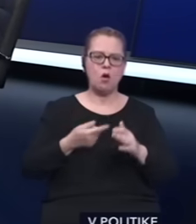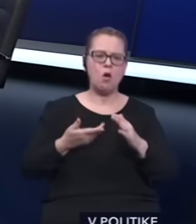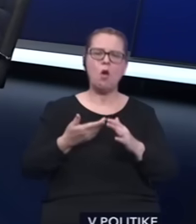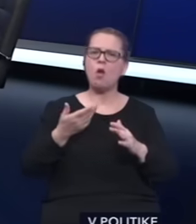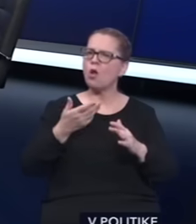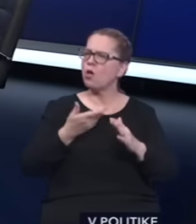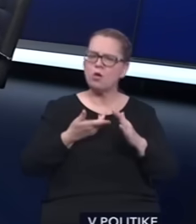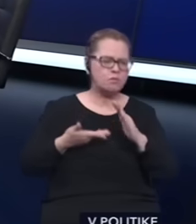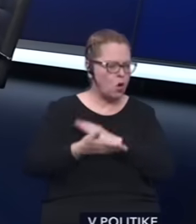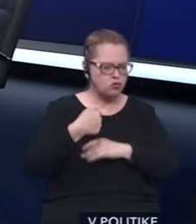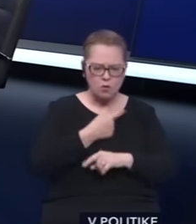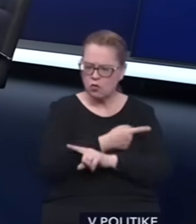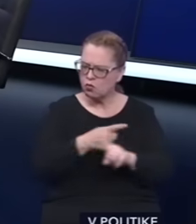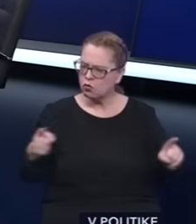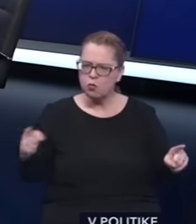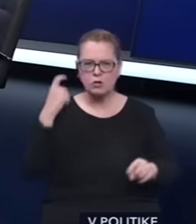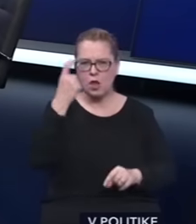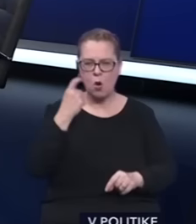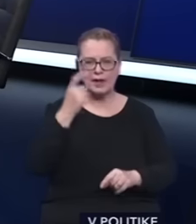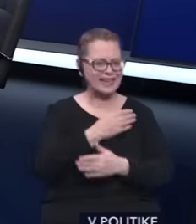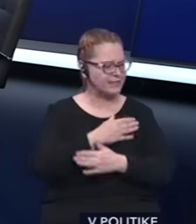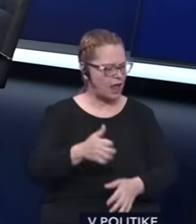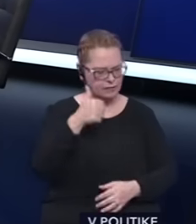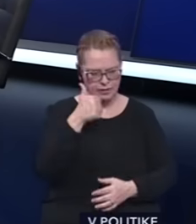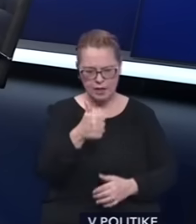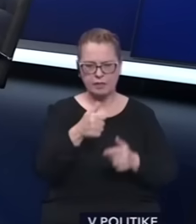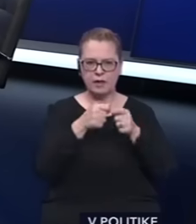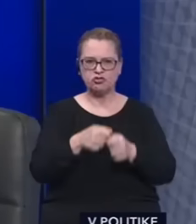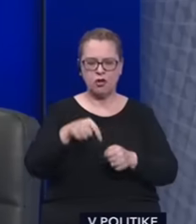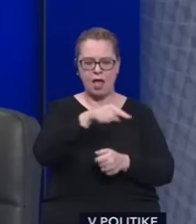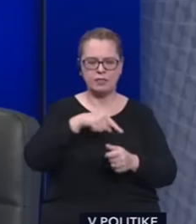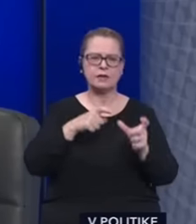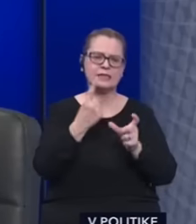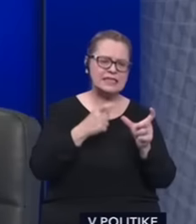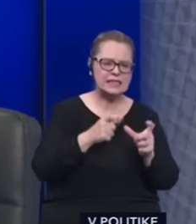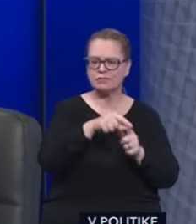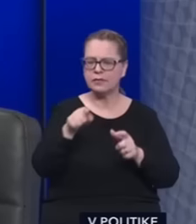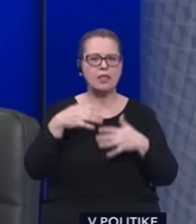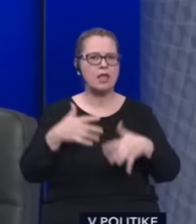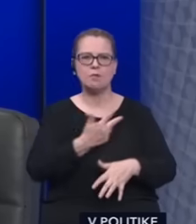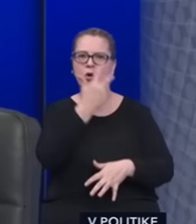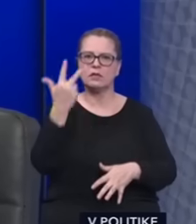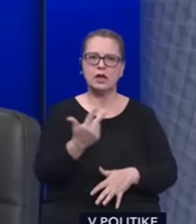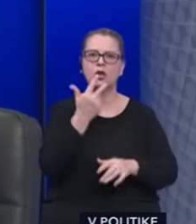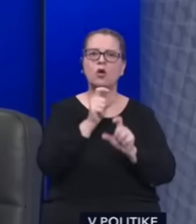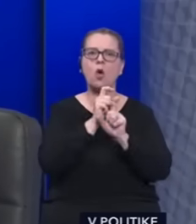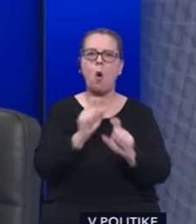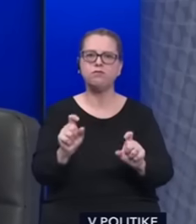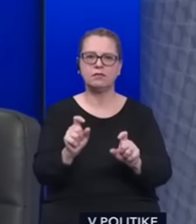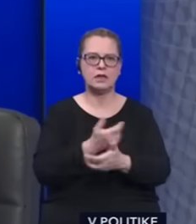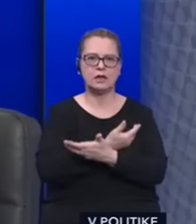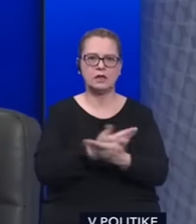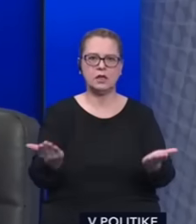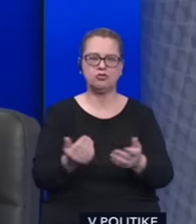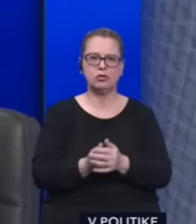neviem aké inštitúcie. Ani jeden príslušník týchto zložiek nebol za 3 roky obvinený z ničoho.